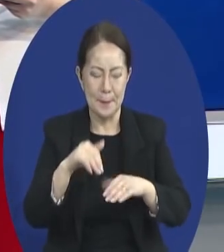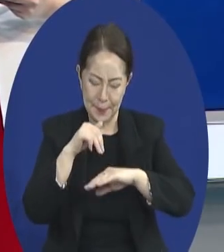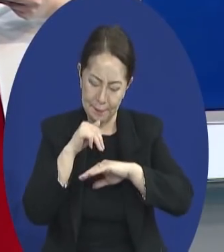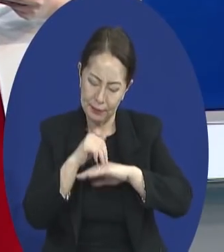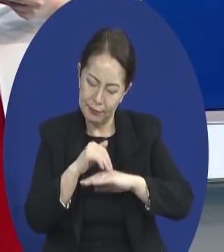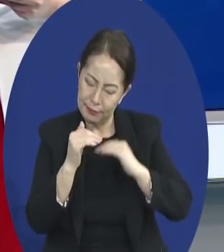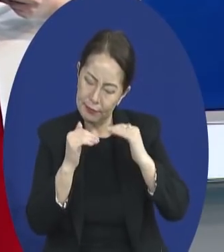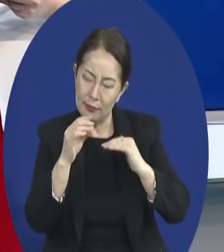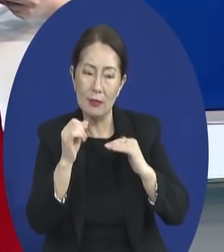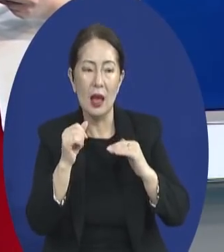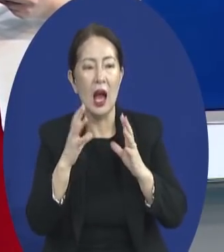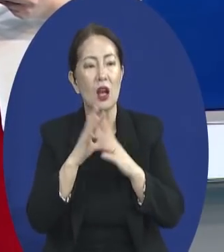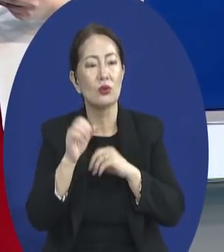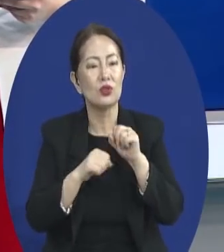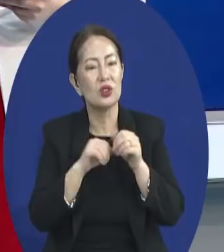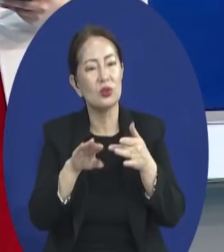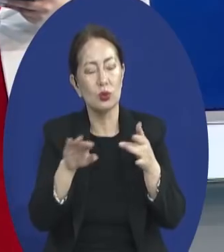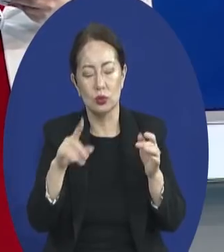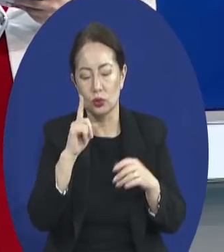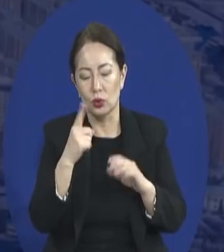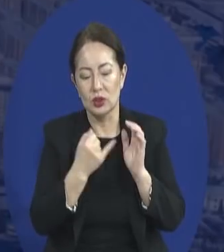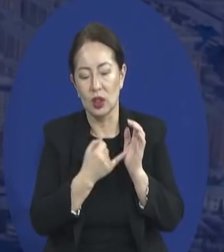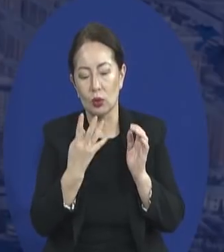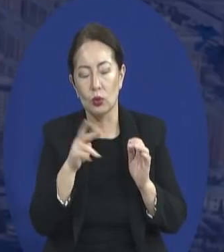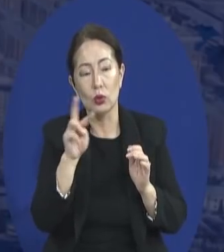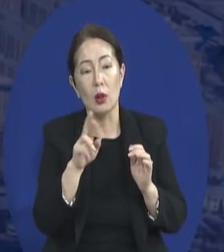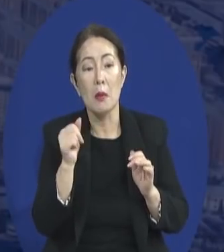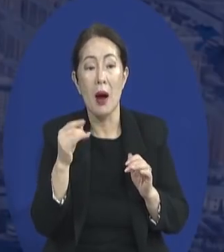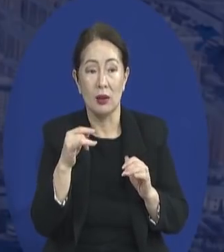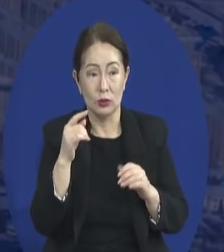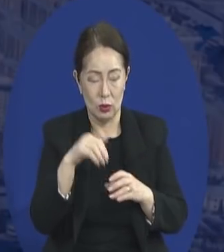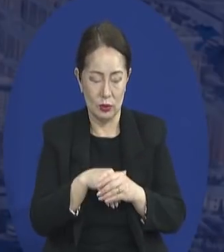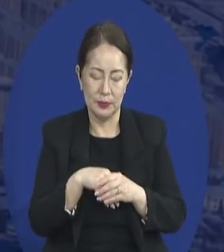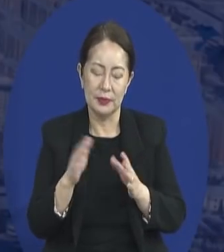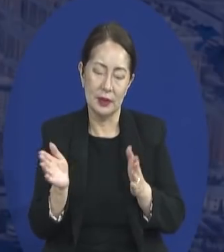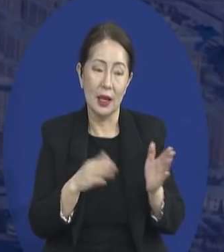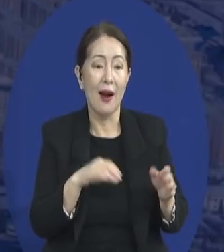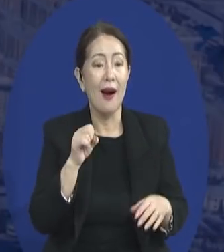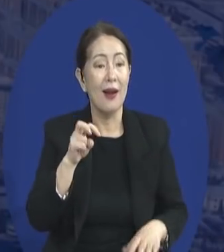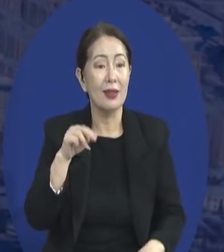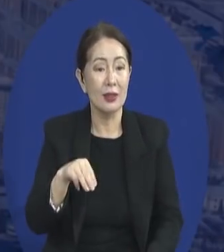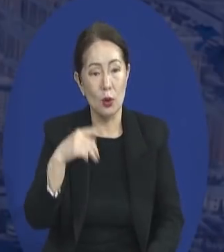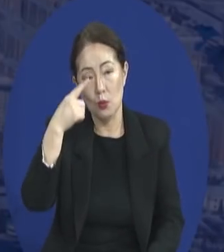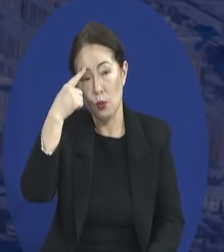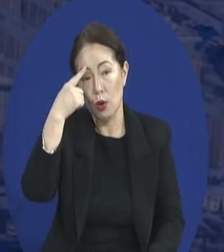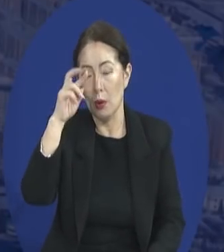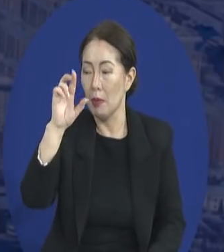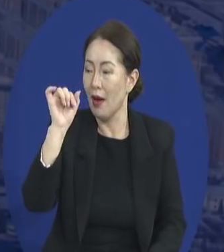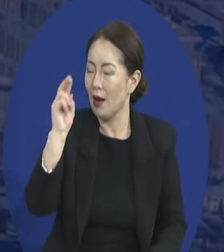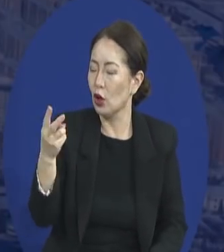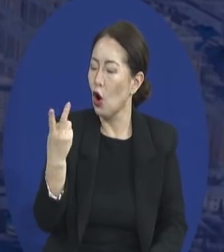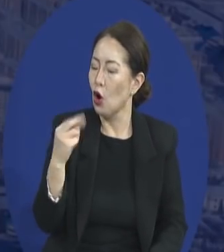жилийн дунд 164 ам доллараар тогтоосон байна. За харин алтны экспортын хувьд Монгол анкнаас 20 тонн